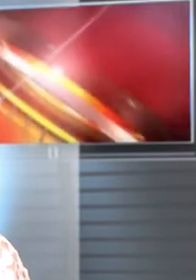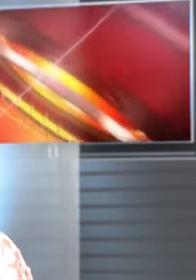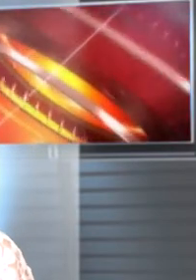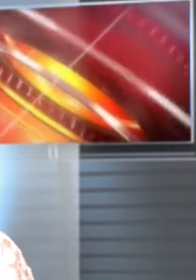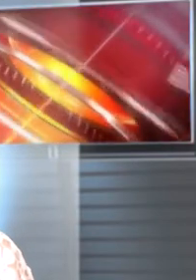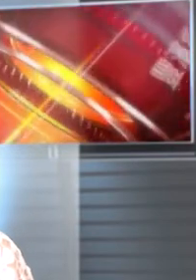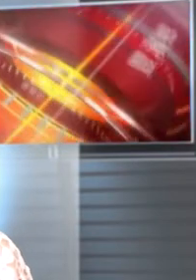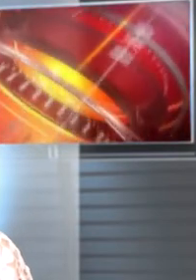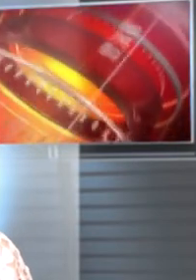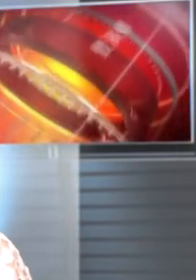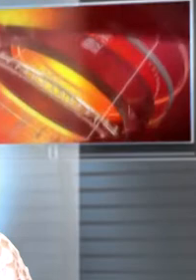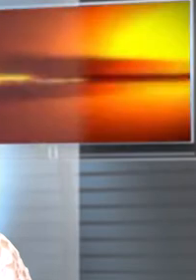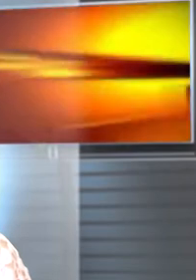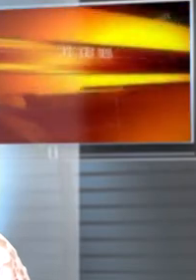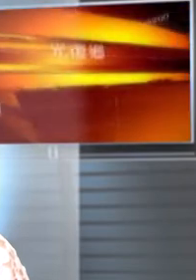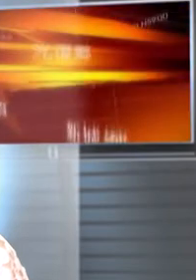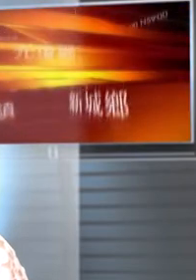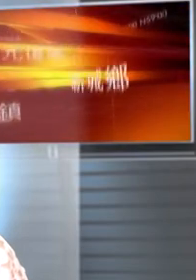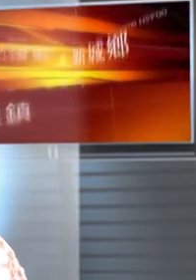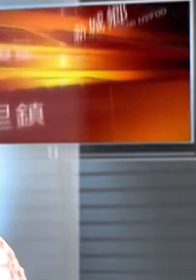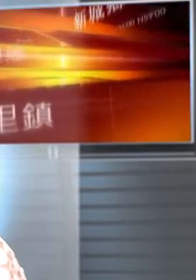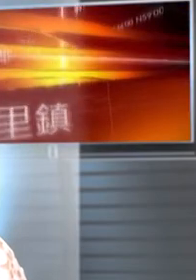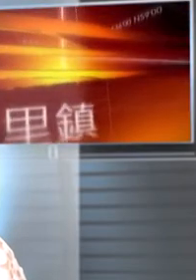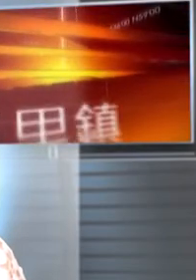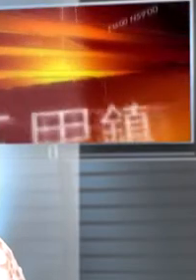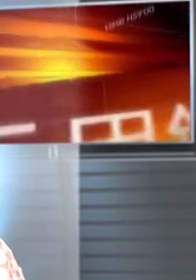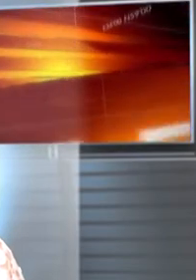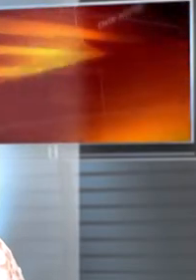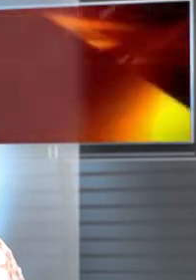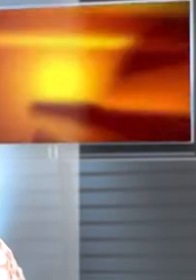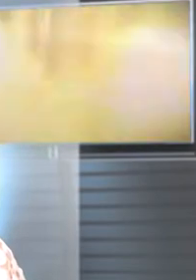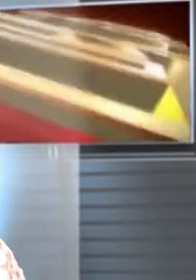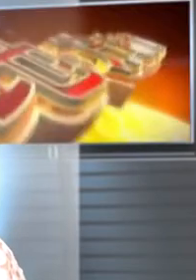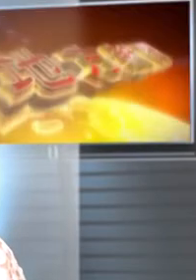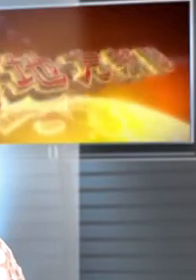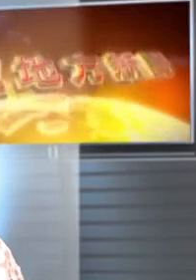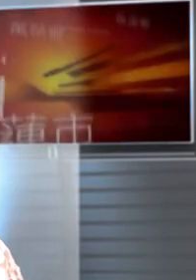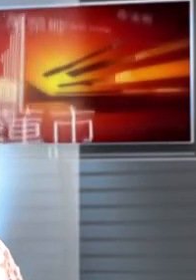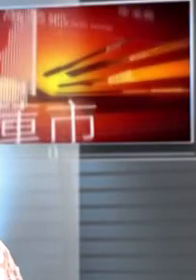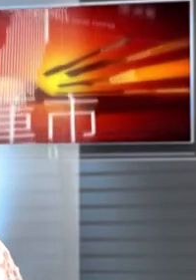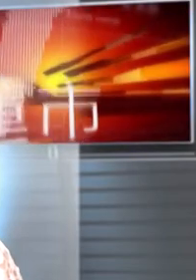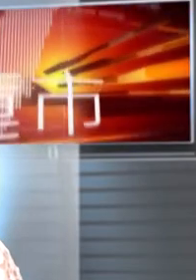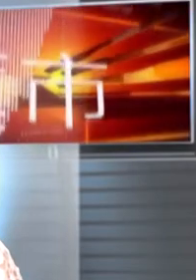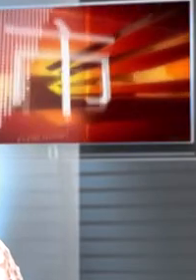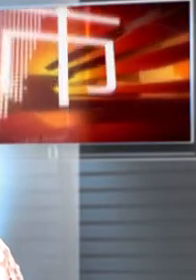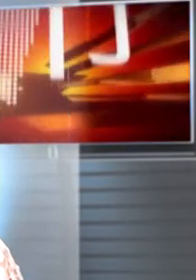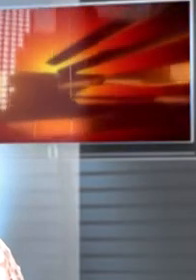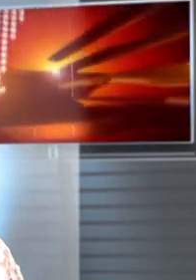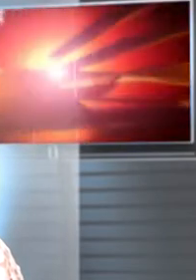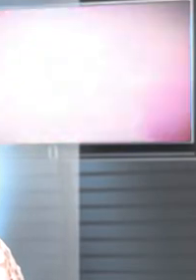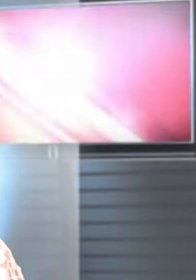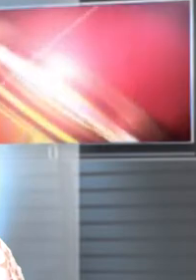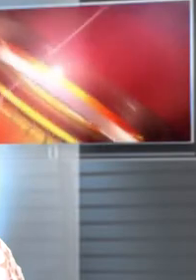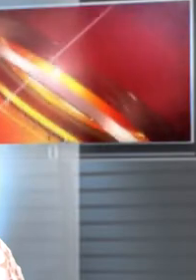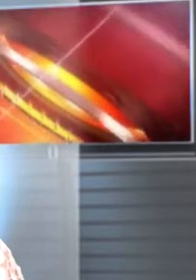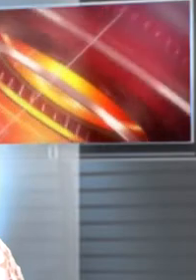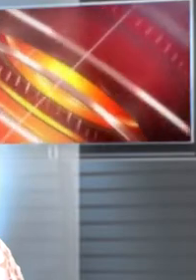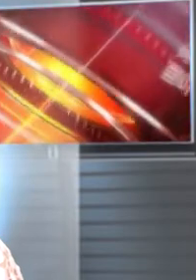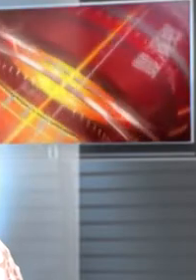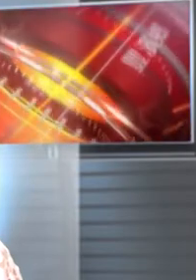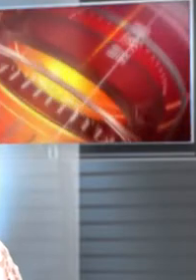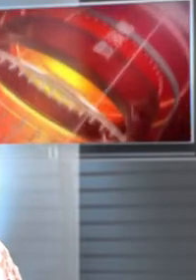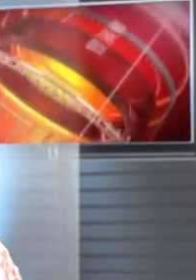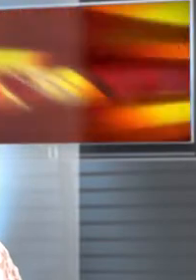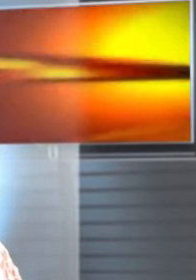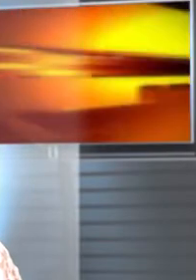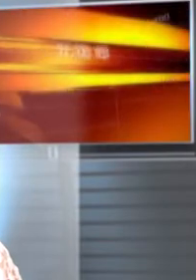则，凡是4月13号到5月9号完成第一剂接种者，在6月28号开始开放预约施打，地点是在布力花莲医